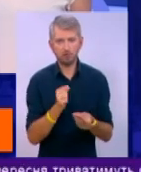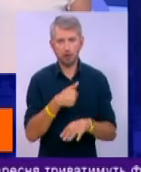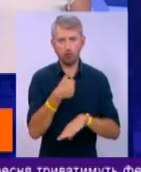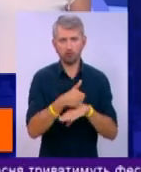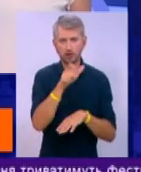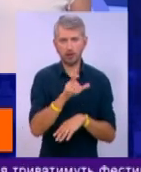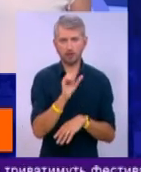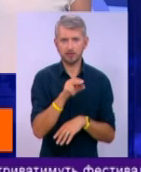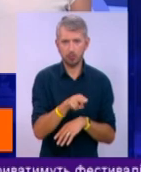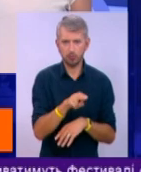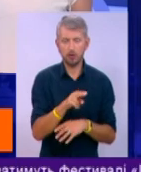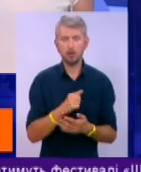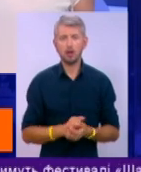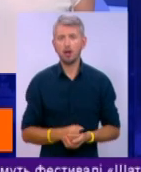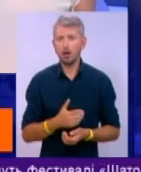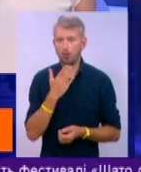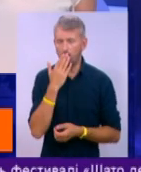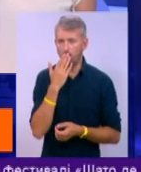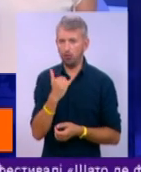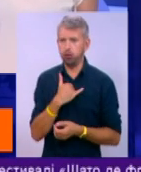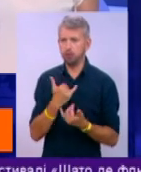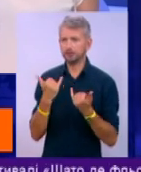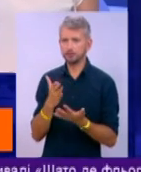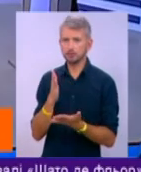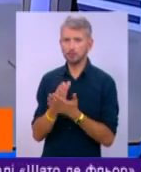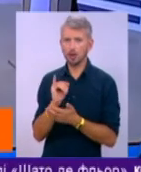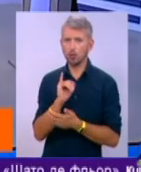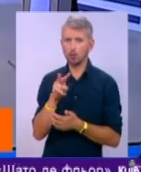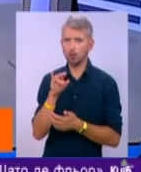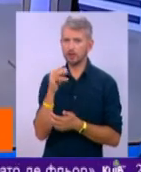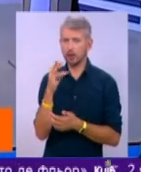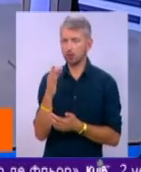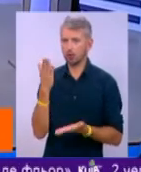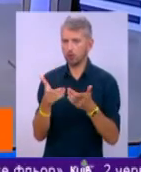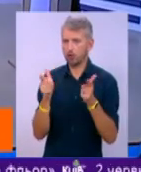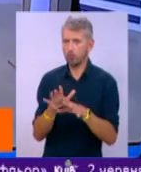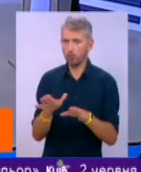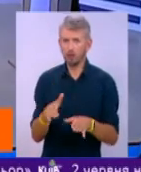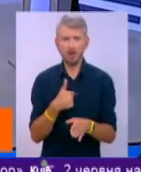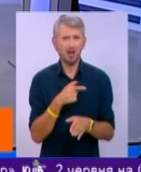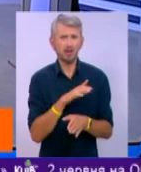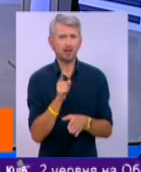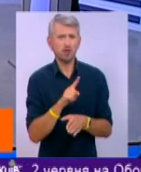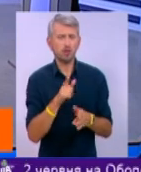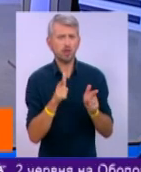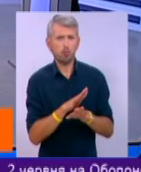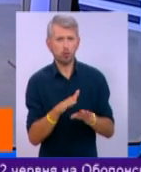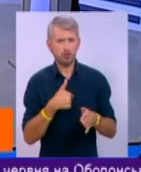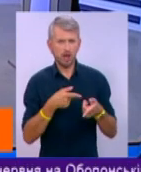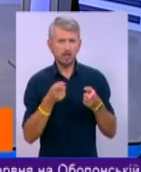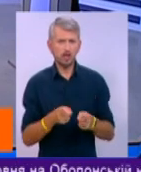очільника САП Назара Холодницького. От в нас зараз знаходиться в студії Ігор Луценко, він, певно, що з вами не погоджується. Ні, ну я не те, що не погоджуюсь, я просто